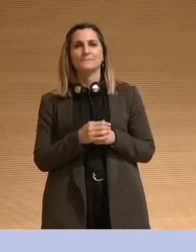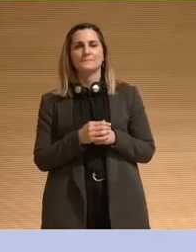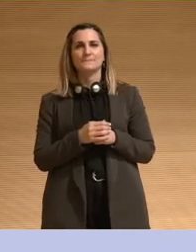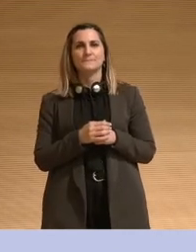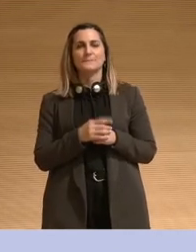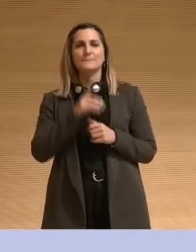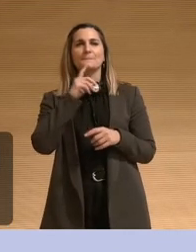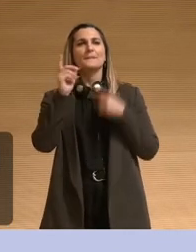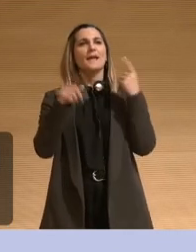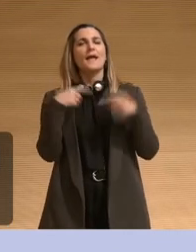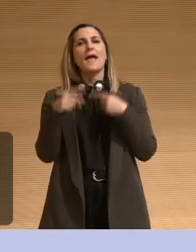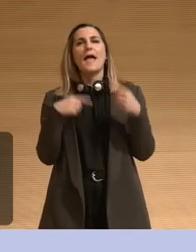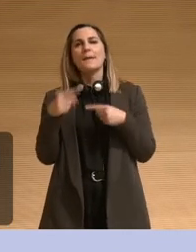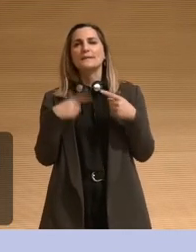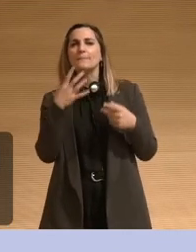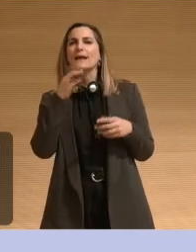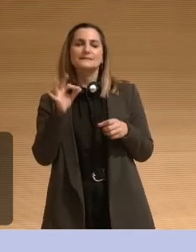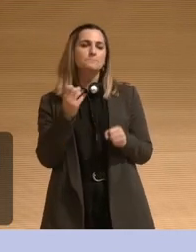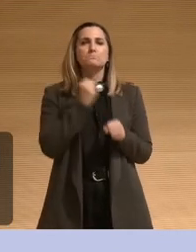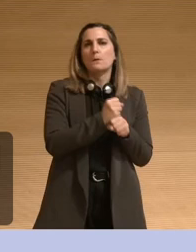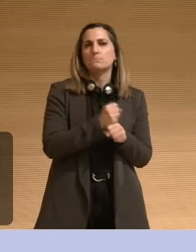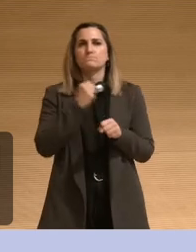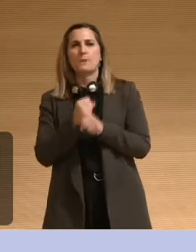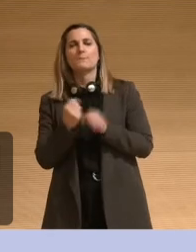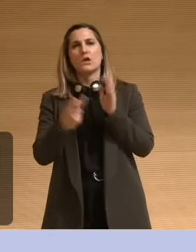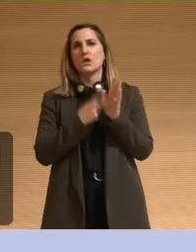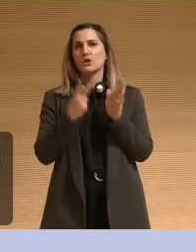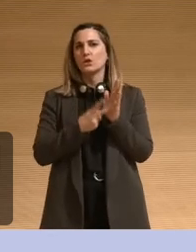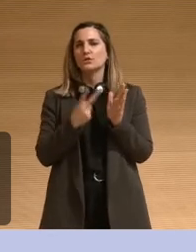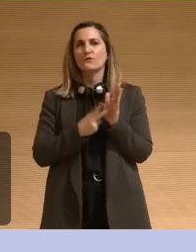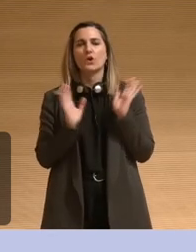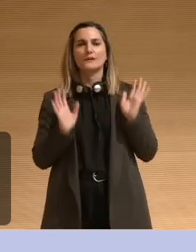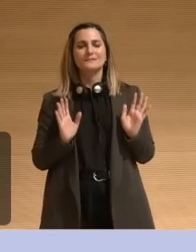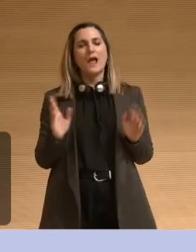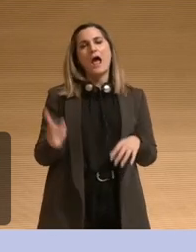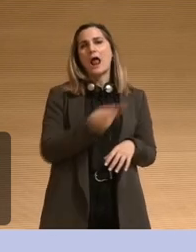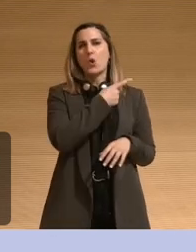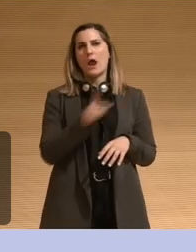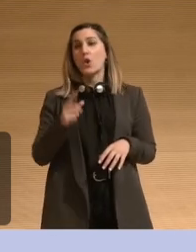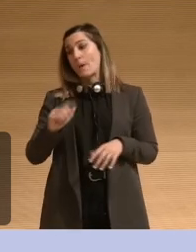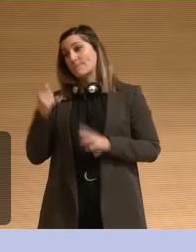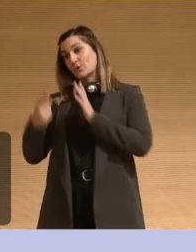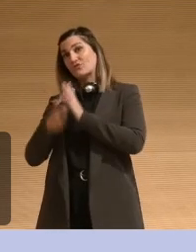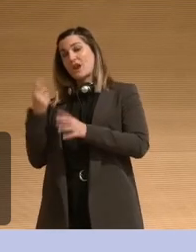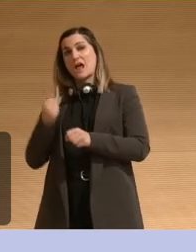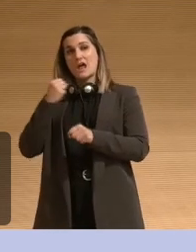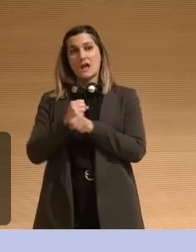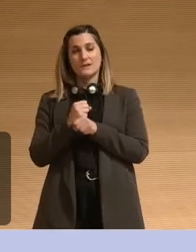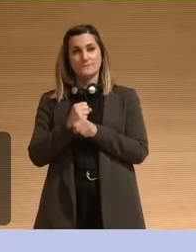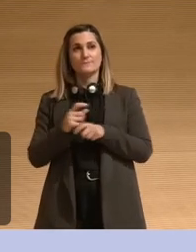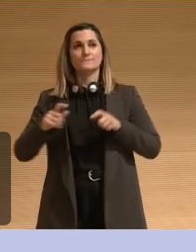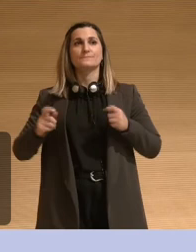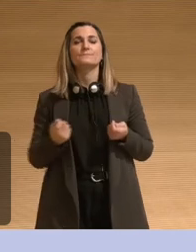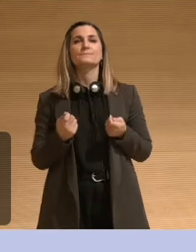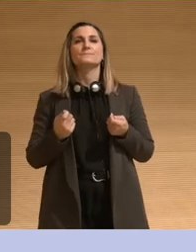δύο εγκλεισμοί μας ήταν πολύ διαφορετικοί καταρχάς, ο πρώτος από τον δεύτερο. Στον πρώτο ίσως νιώσαμε